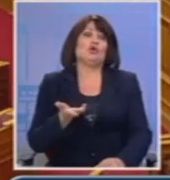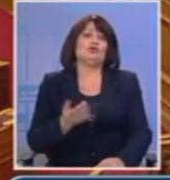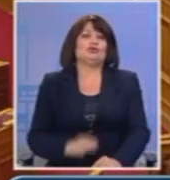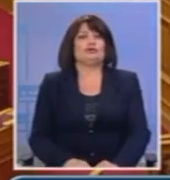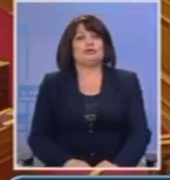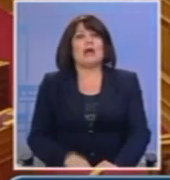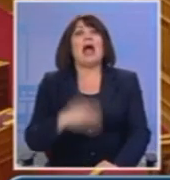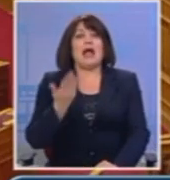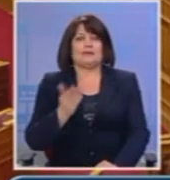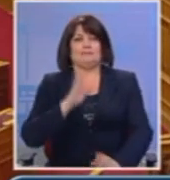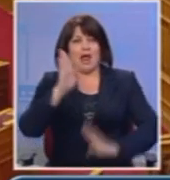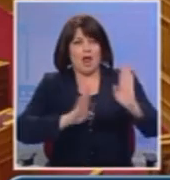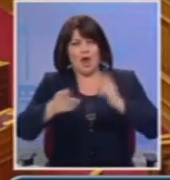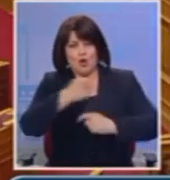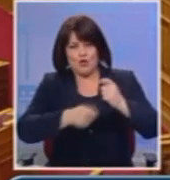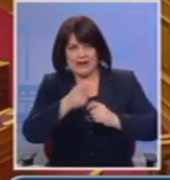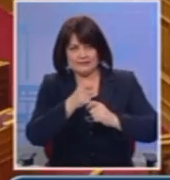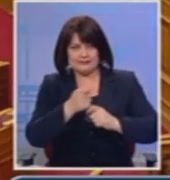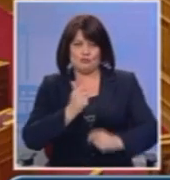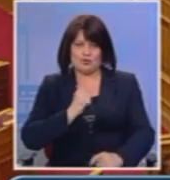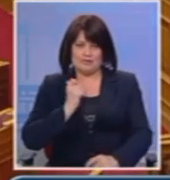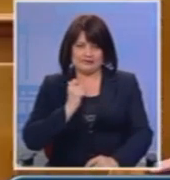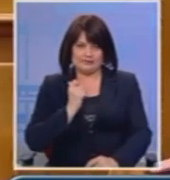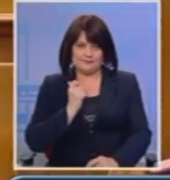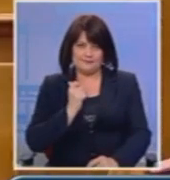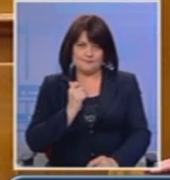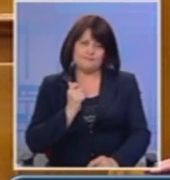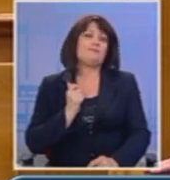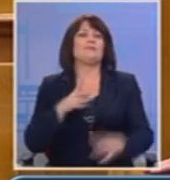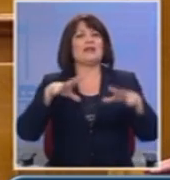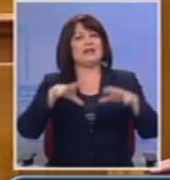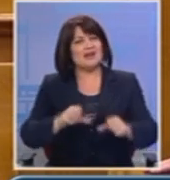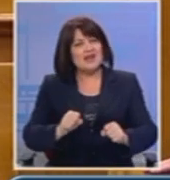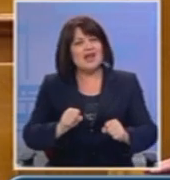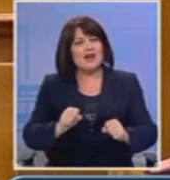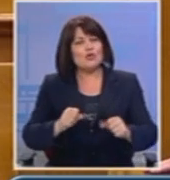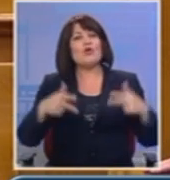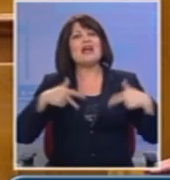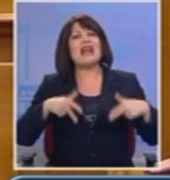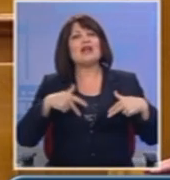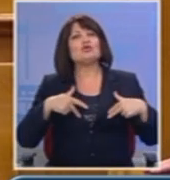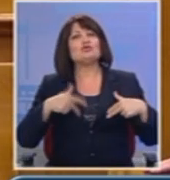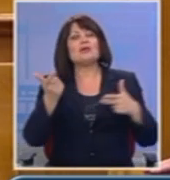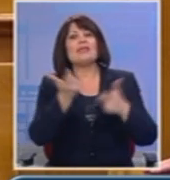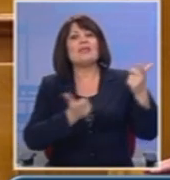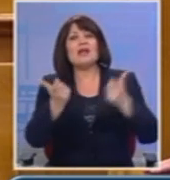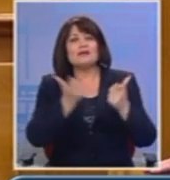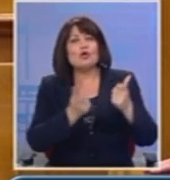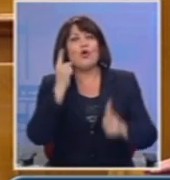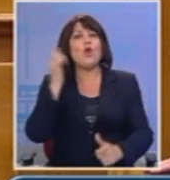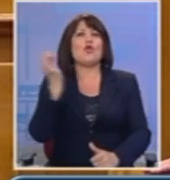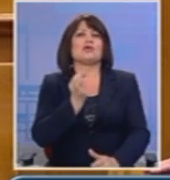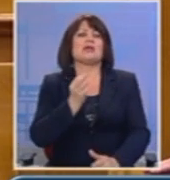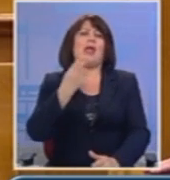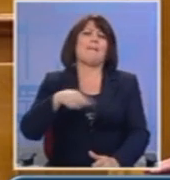γει στις αγορές καλός κακώς κυρίαρχο κράτος είναι το κράτος που δανείζεται με λογικά